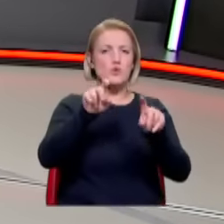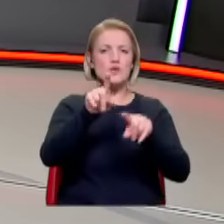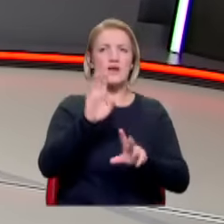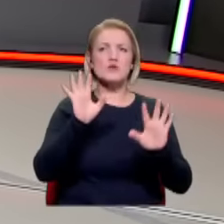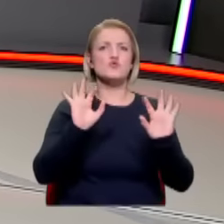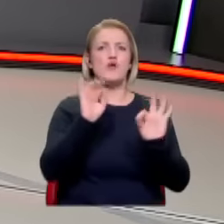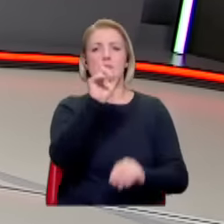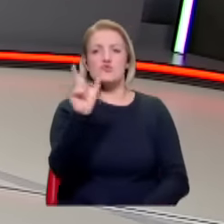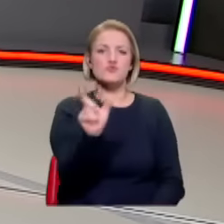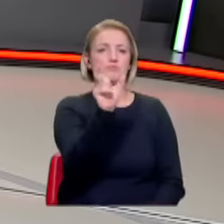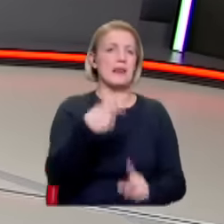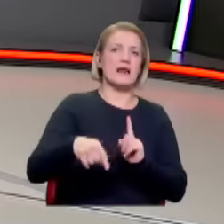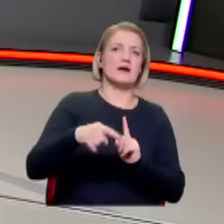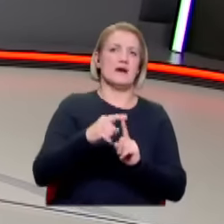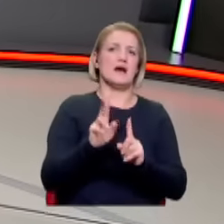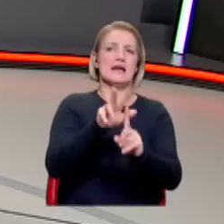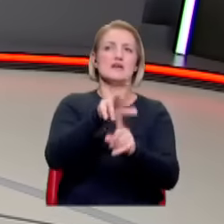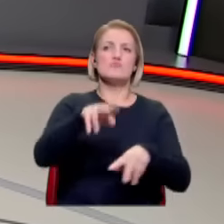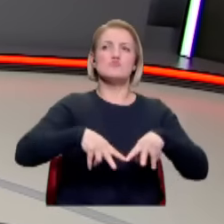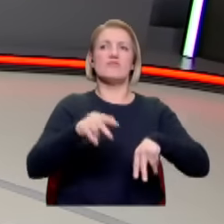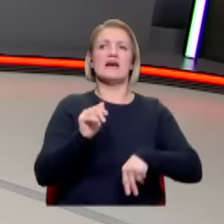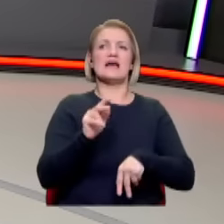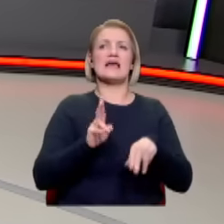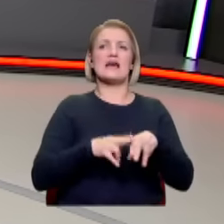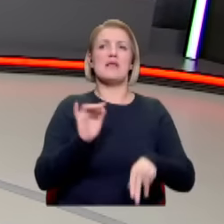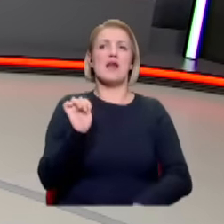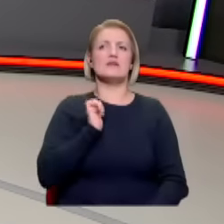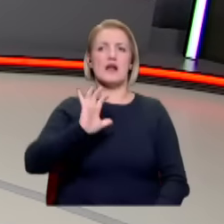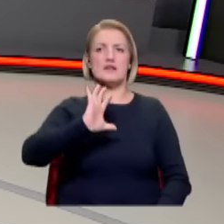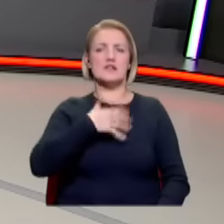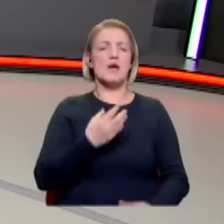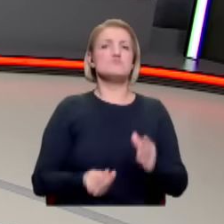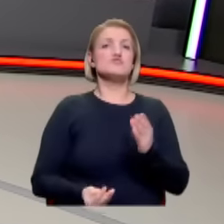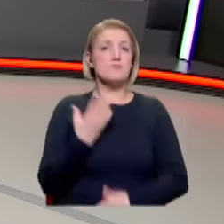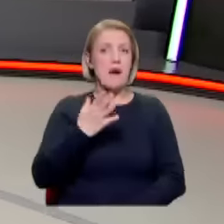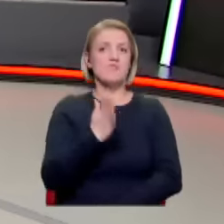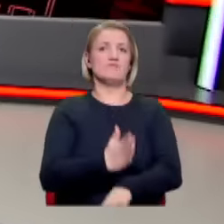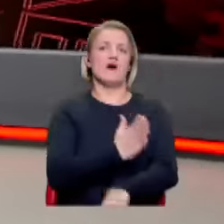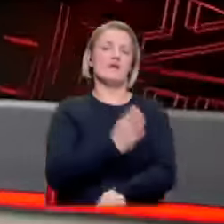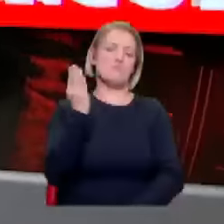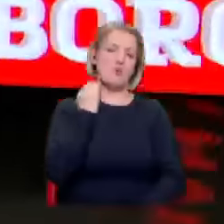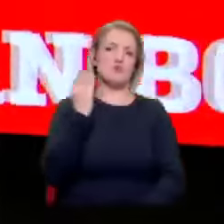bir sözle katıldı. Mustafa Kemal'in askerlerine sahip çıkmak vatan borcudur.